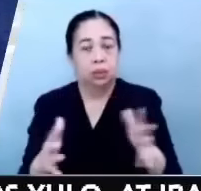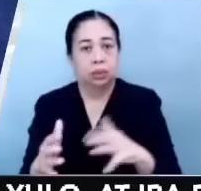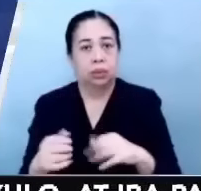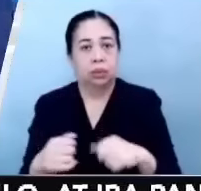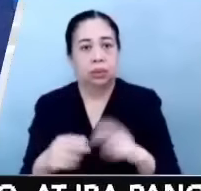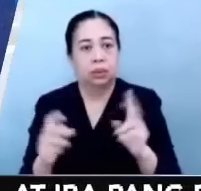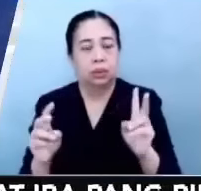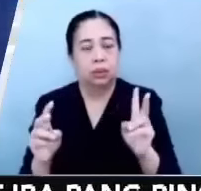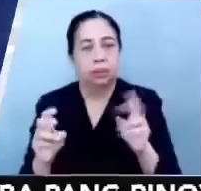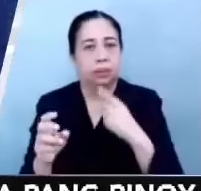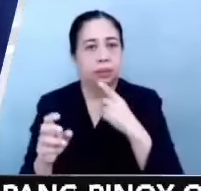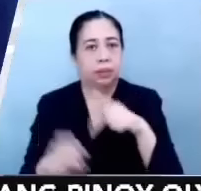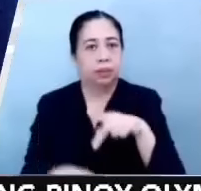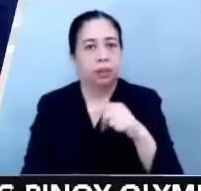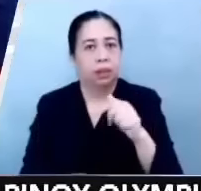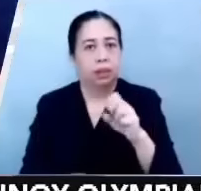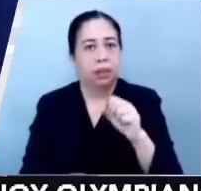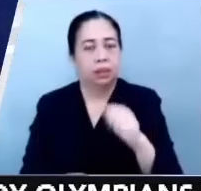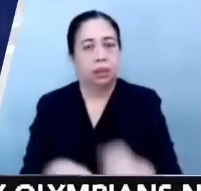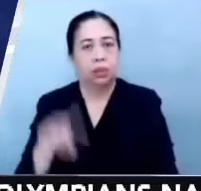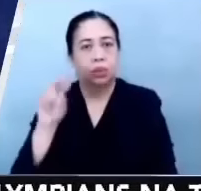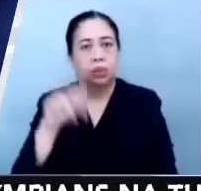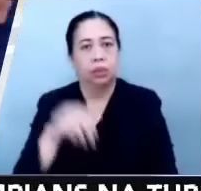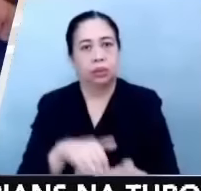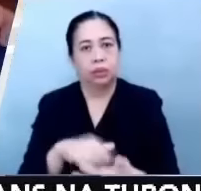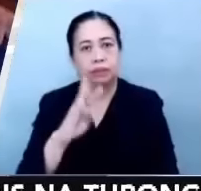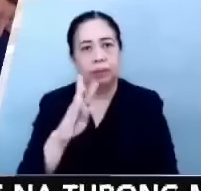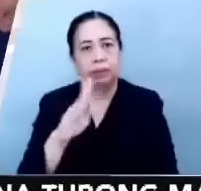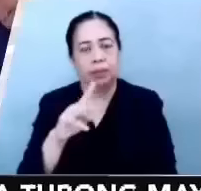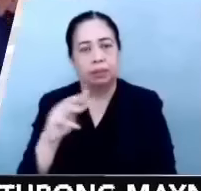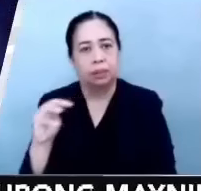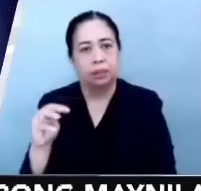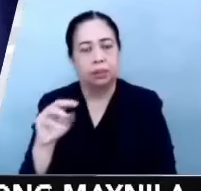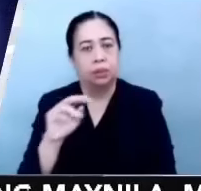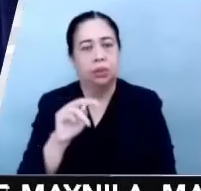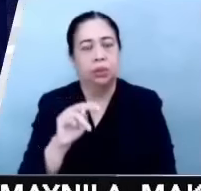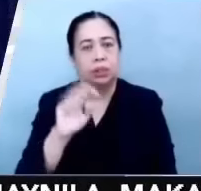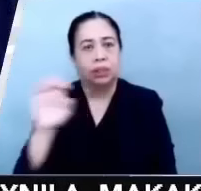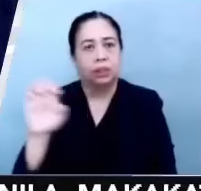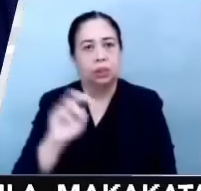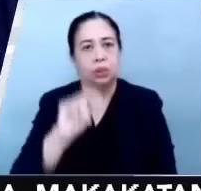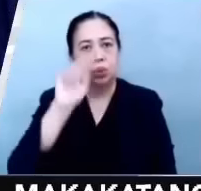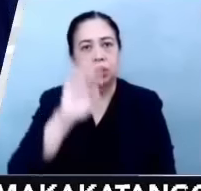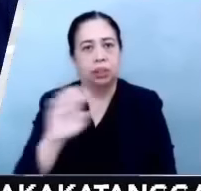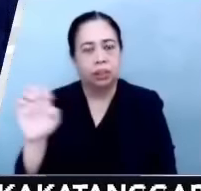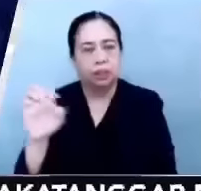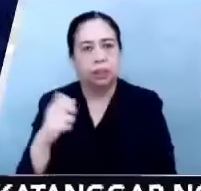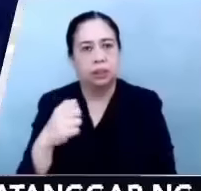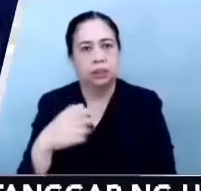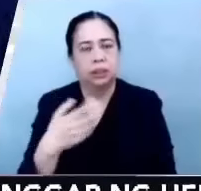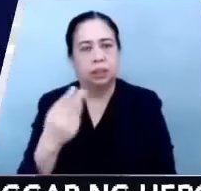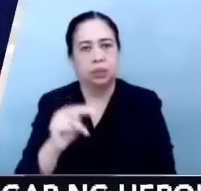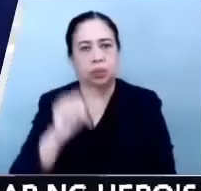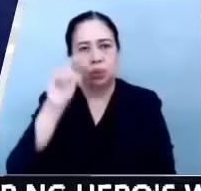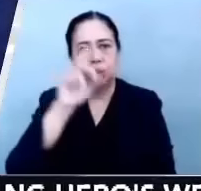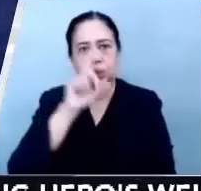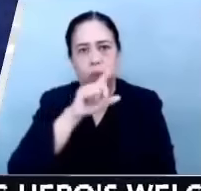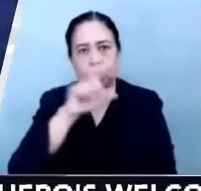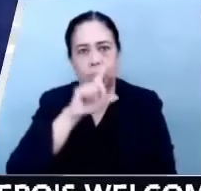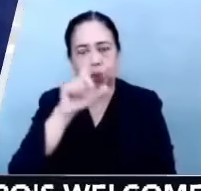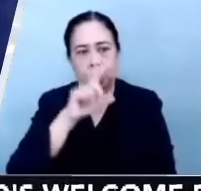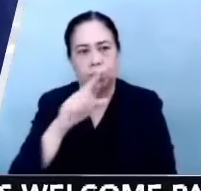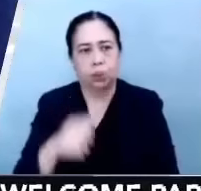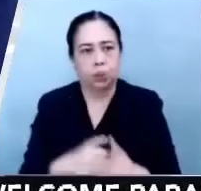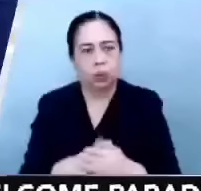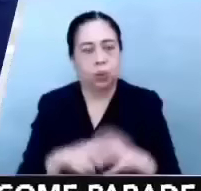na namataan sa layo 2,005 kilometers east-northeast ng extreme northern zone. May lakas po yan na 55 kilometers per hour at bugsong aabot naman